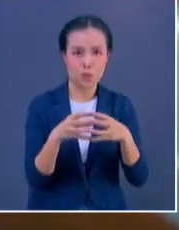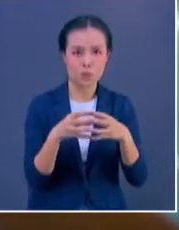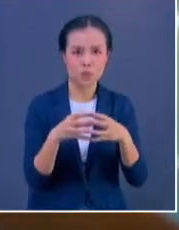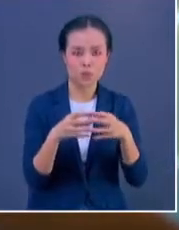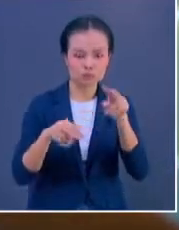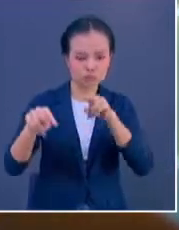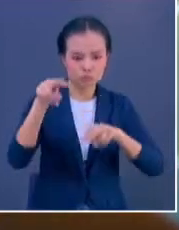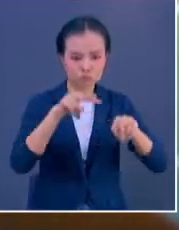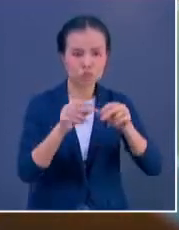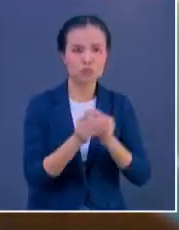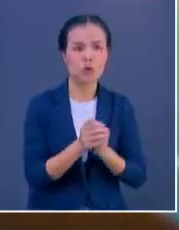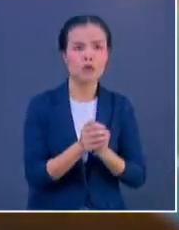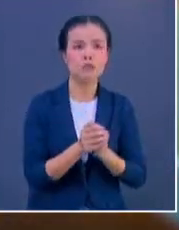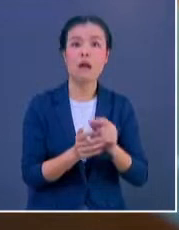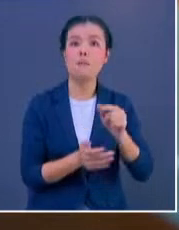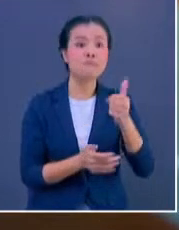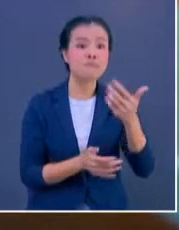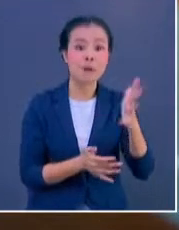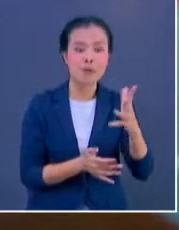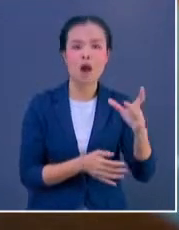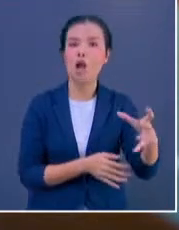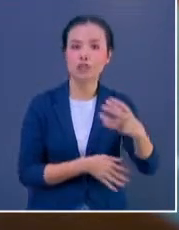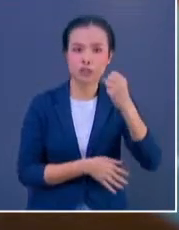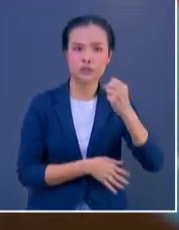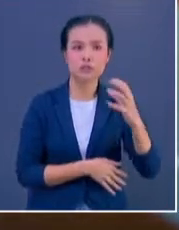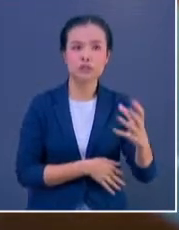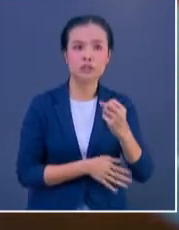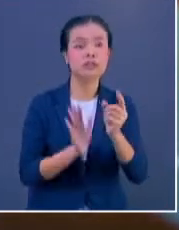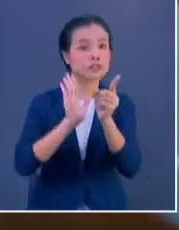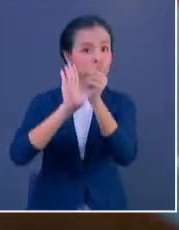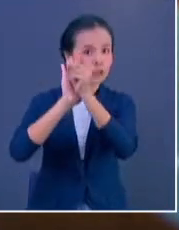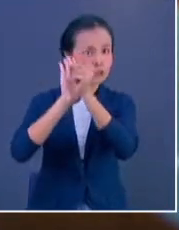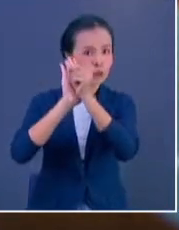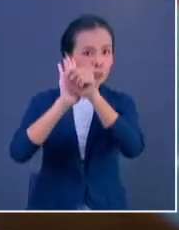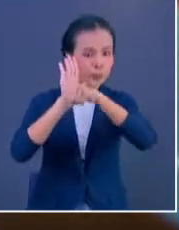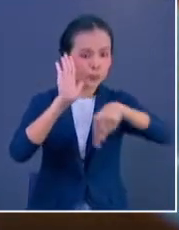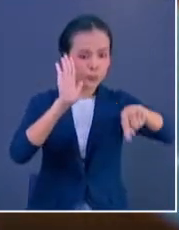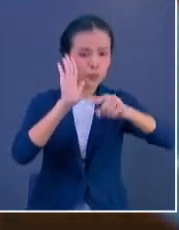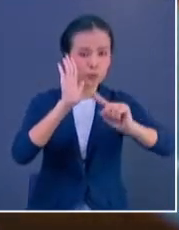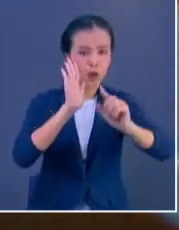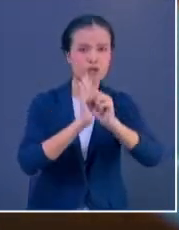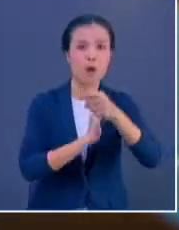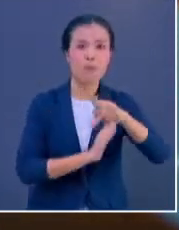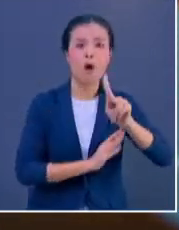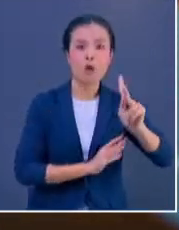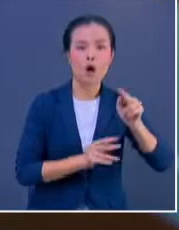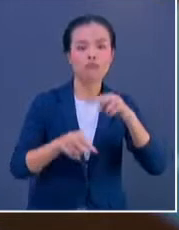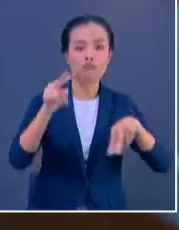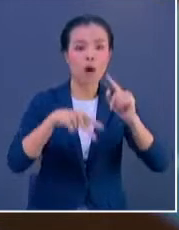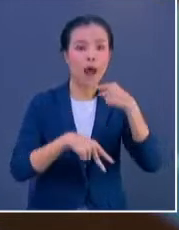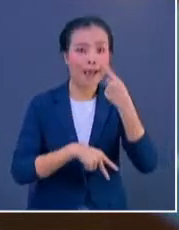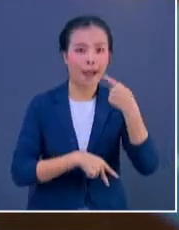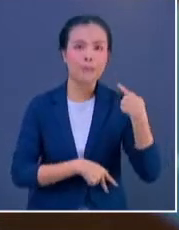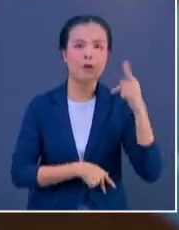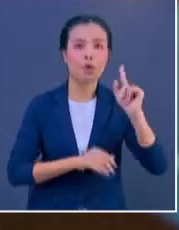จเลยเนี่ยครับอันนี้ไม่ใช่แล้วก็ยึดเลยห้ามเข้า ก็คือตรวจจากดาวเทียมก่อนว่าที่ดินตรงไหนเป็นสปกบ้างแล้วก็เข้าไปตรวจว่าตอนนี้ใครใช้ประโย